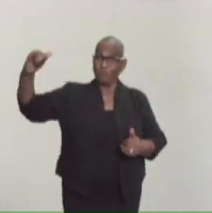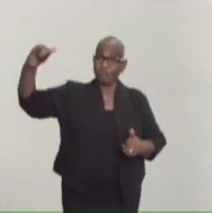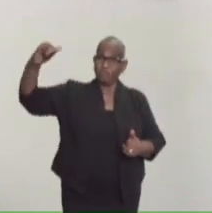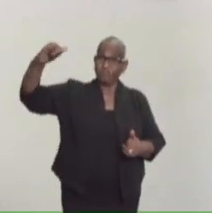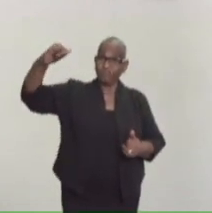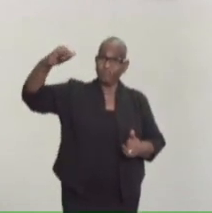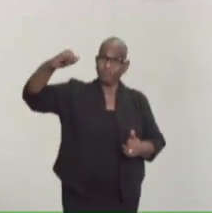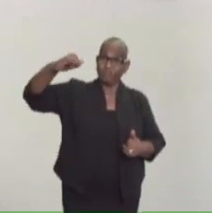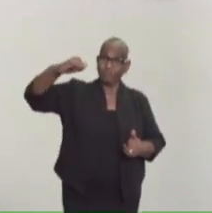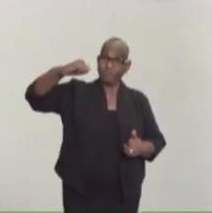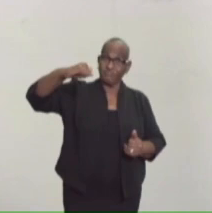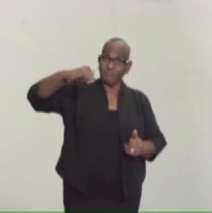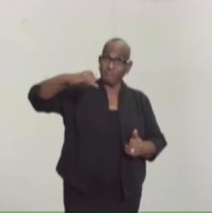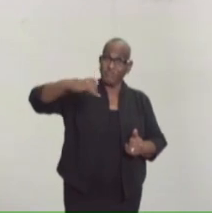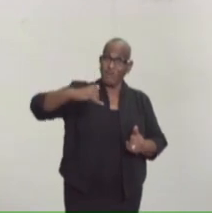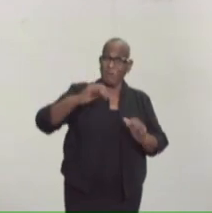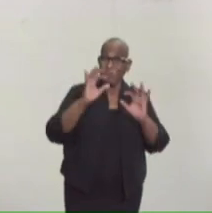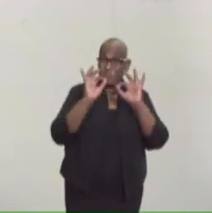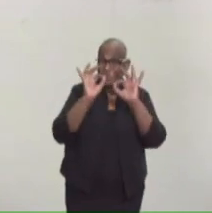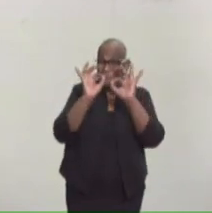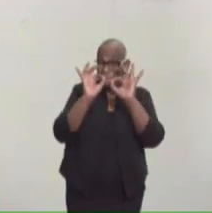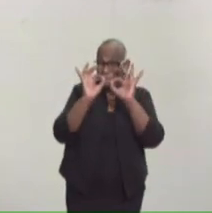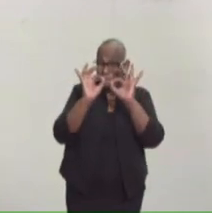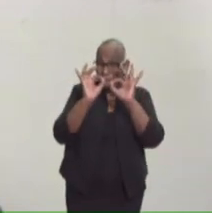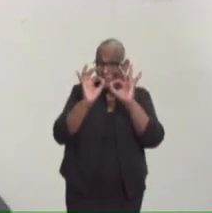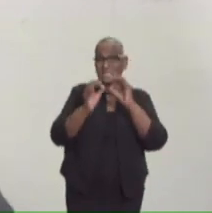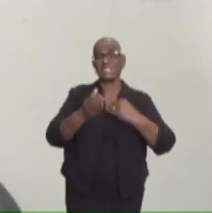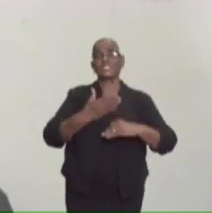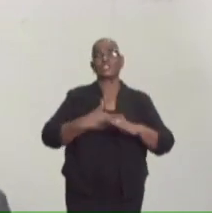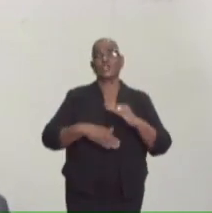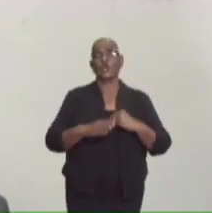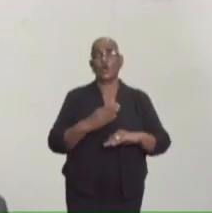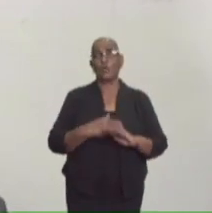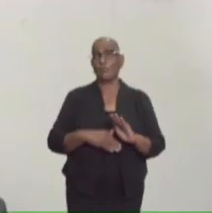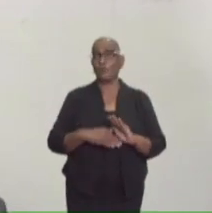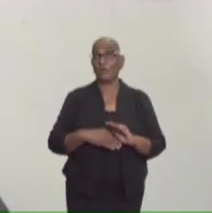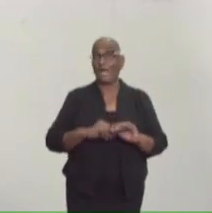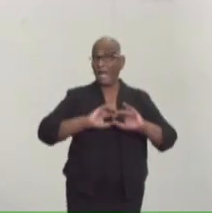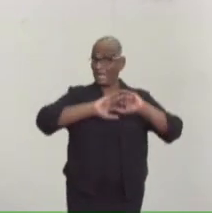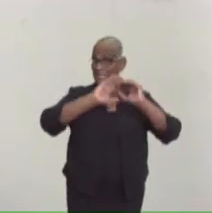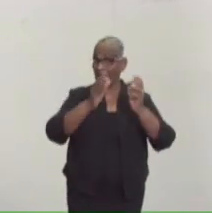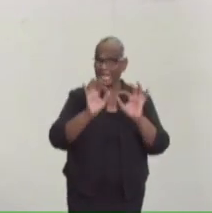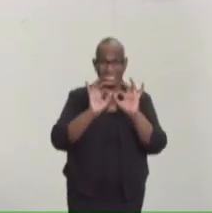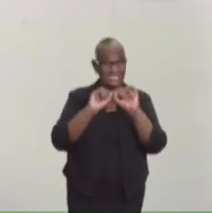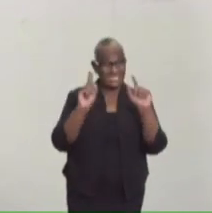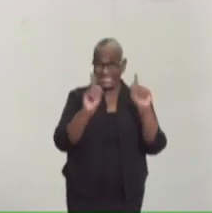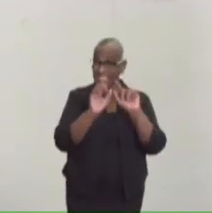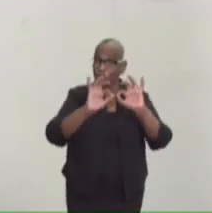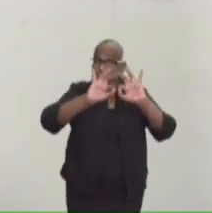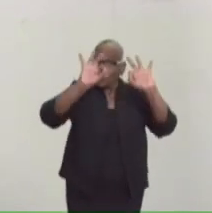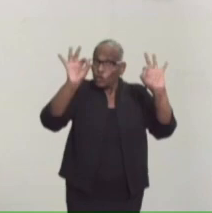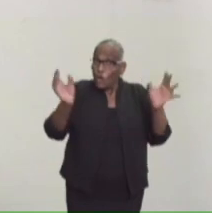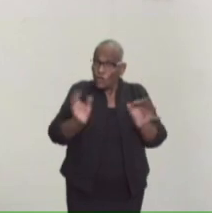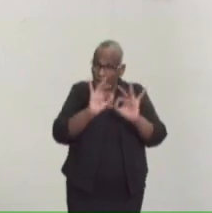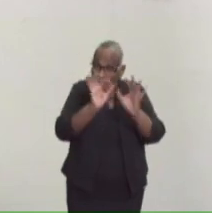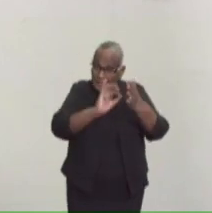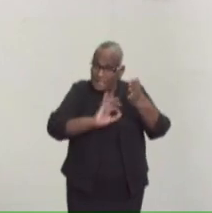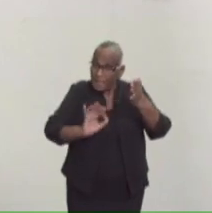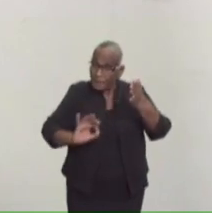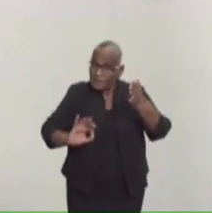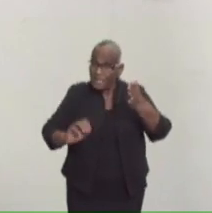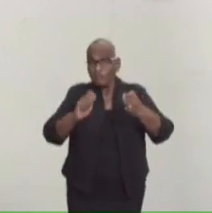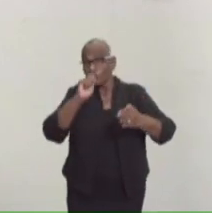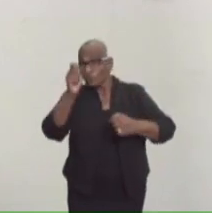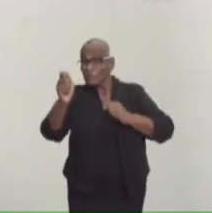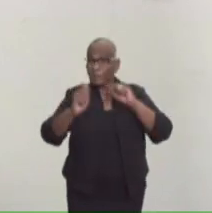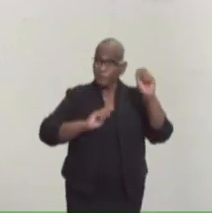Dus zolang je niet alles in place hebt, ga je geen uitvoering krijgen. Dus vandaar dat u geen ander